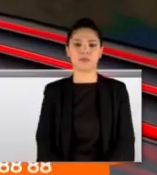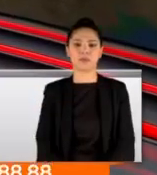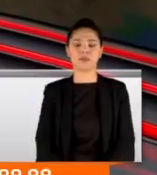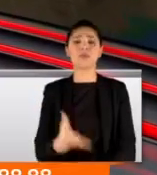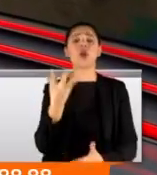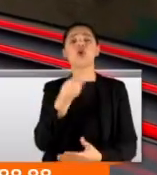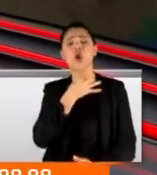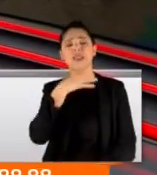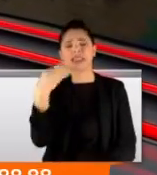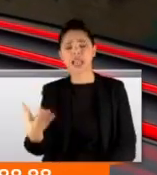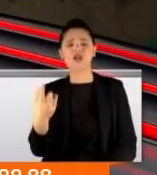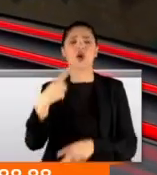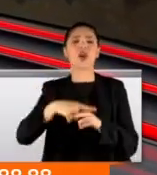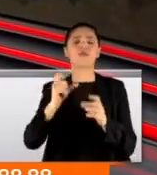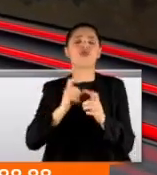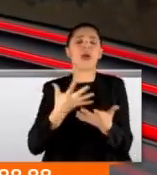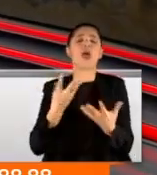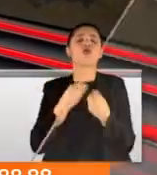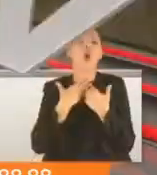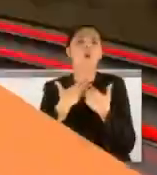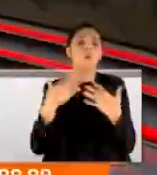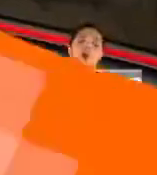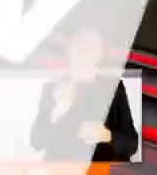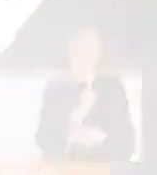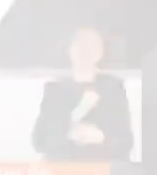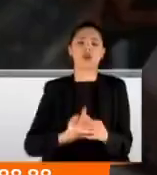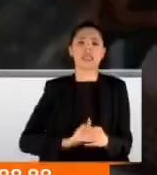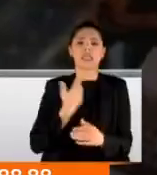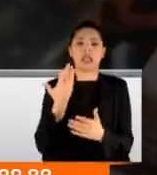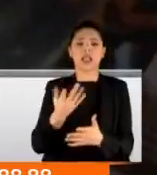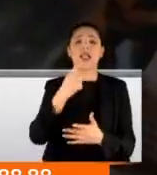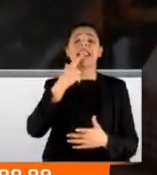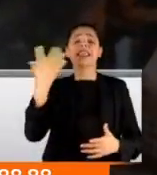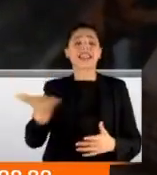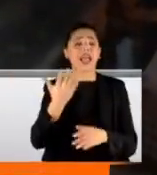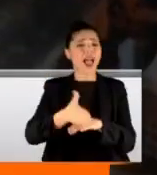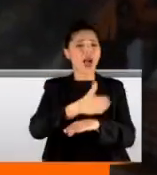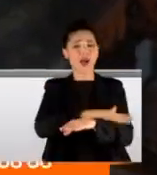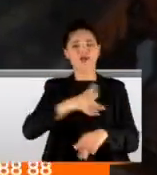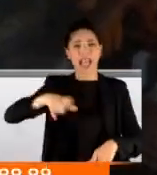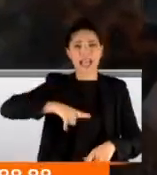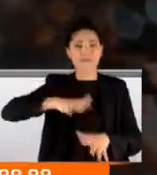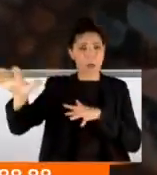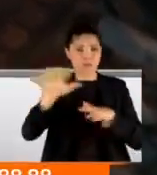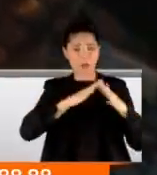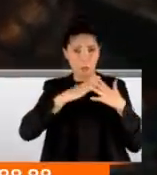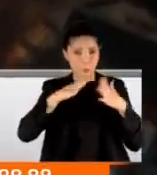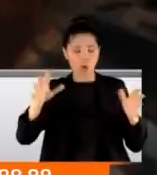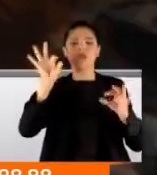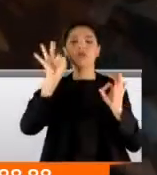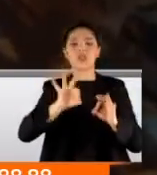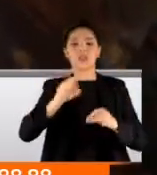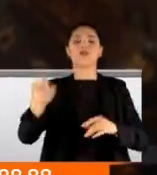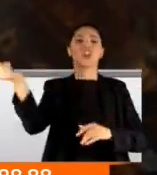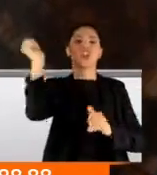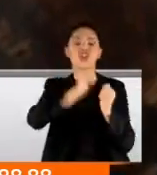Çok teşekkür ederiz Cem Öğretir. Gerçekten çok büyük bir korku yaşadık. İzmir yıllar öncesinde bu kadar büyük bir sarsıntıyla sarsılmıştı.